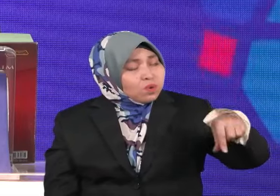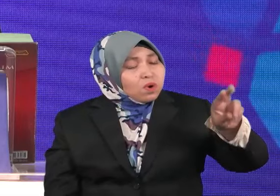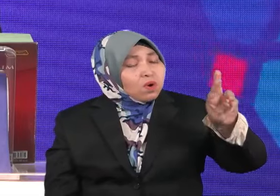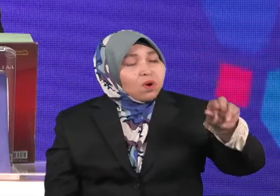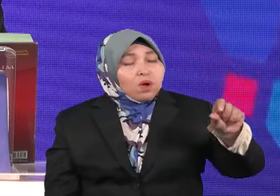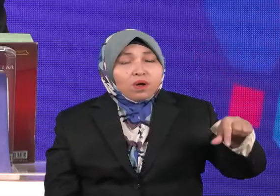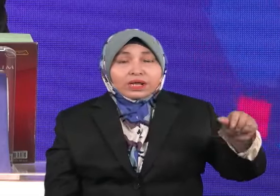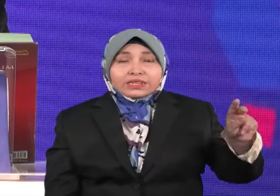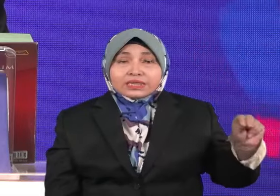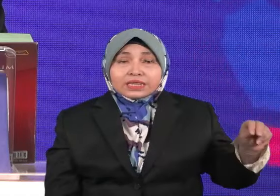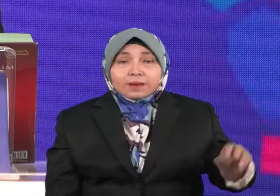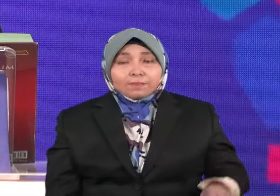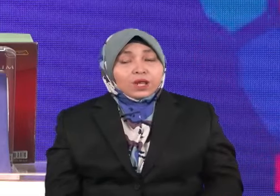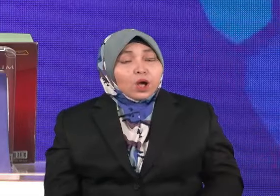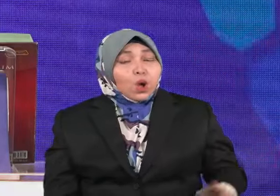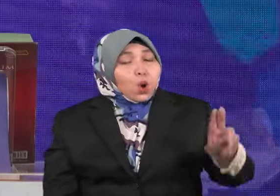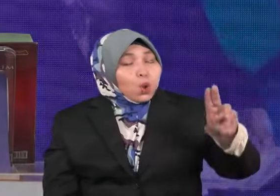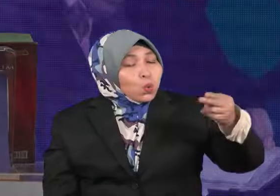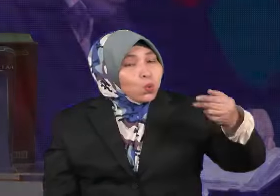وَالْفُرْقَانِ